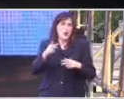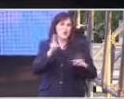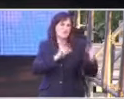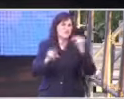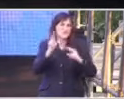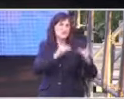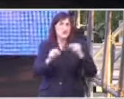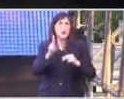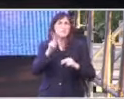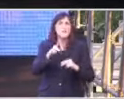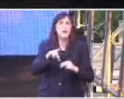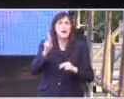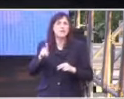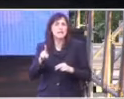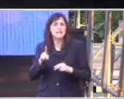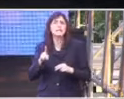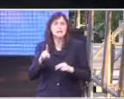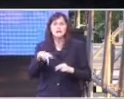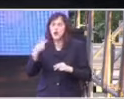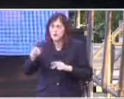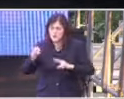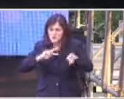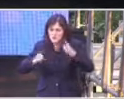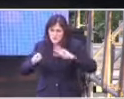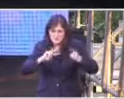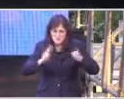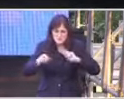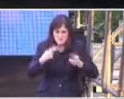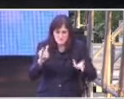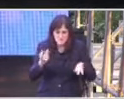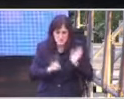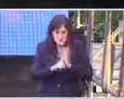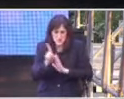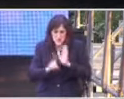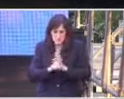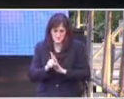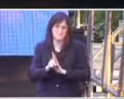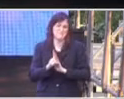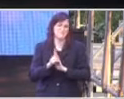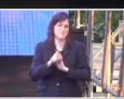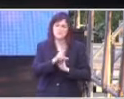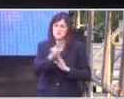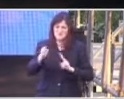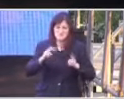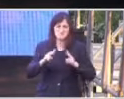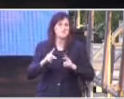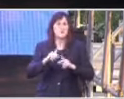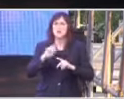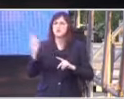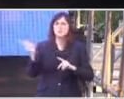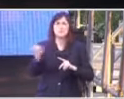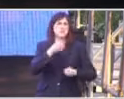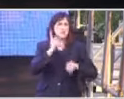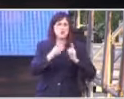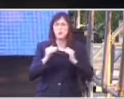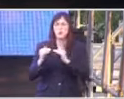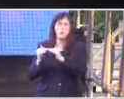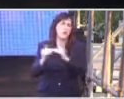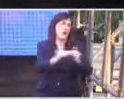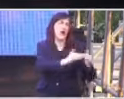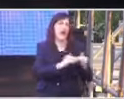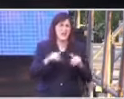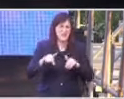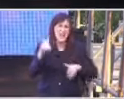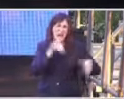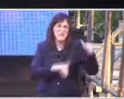indicatori è venuto fuori un messaggio molto semplice Sono tutti uguali sta campagna fa schifo E allora voglio ripetere a me stesso